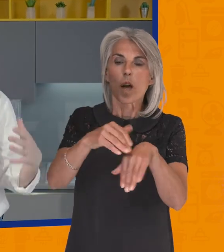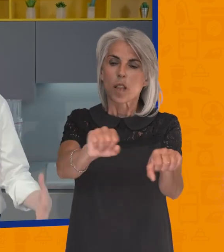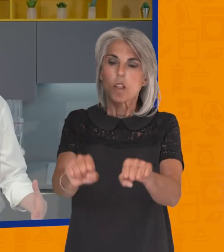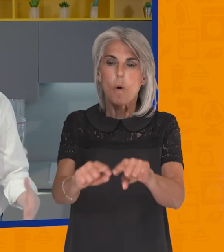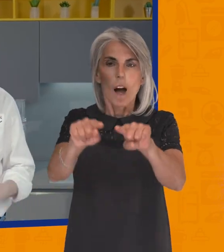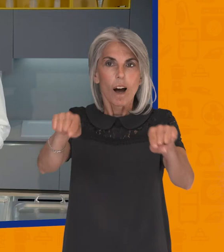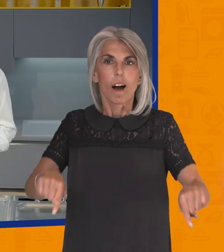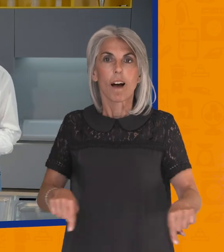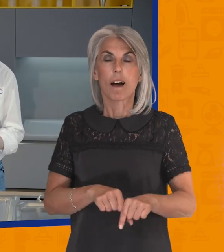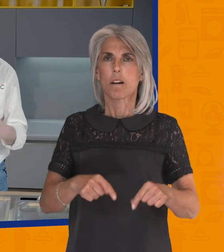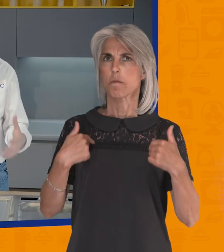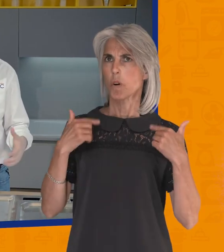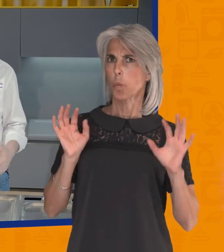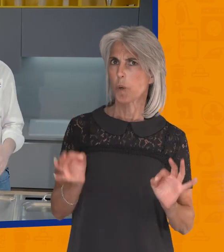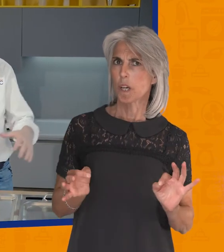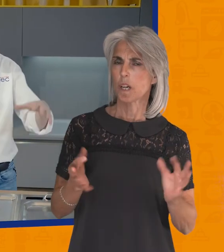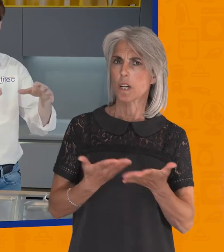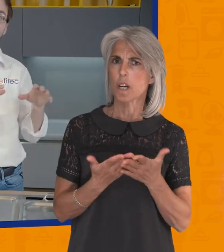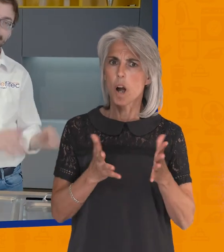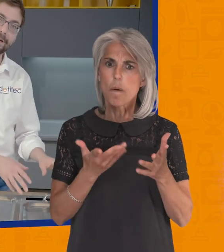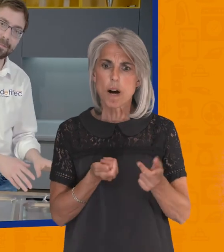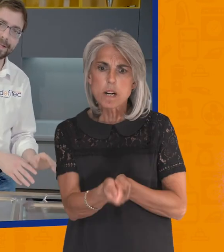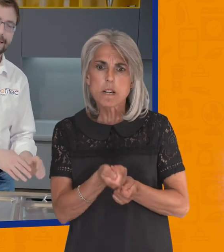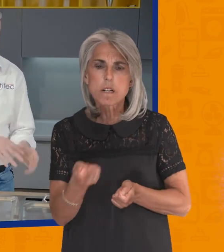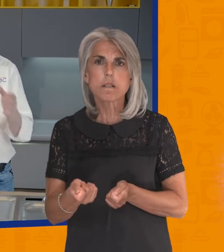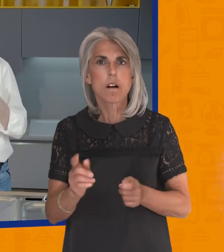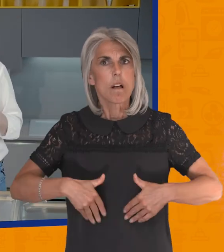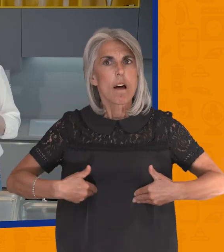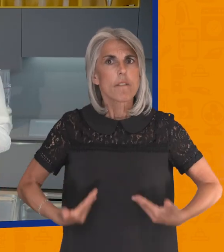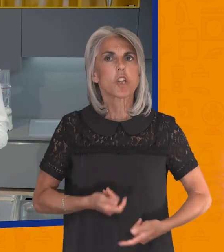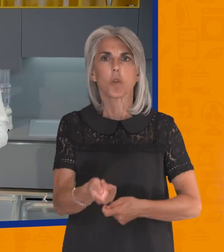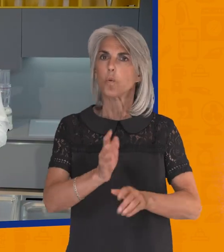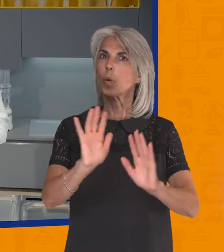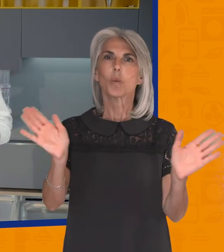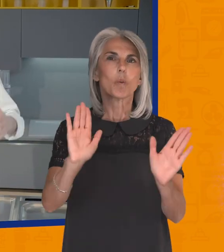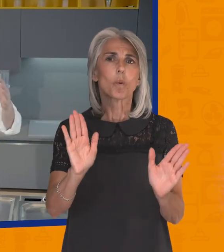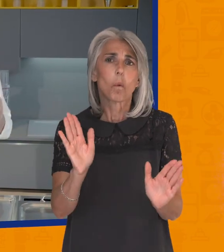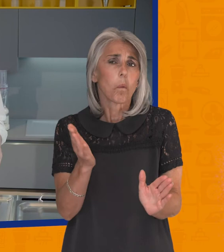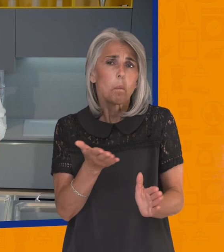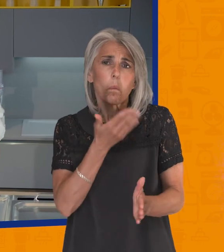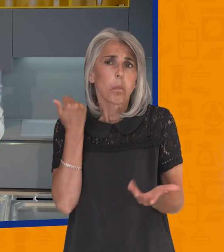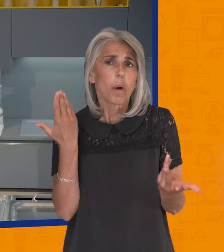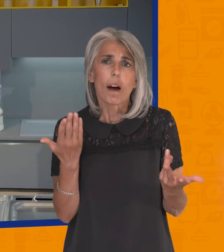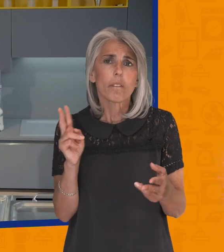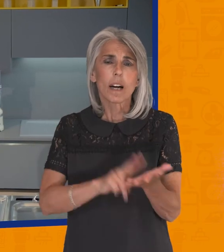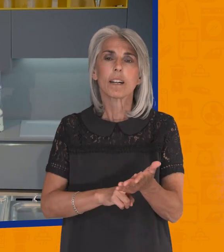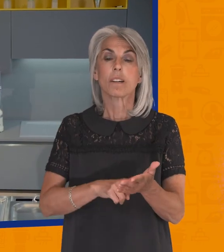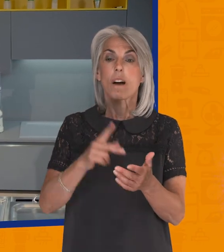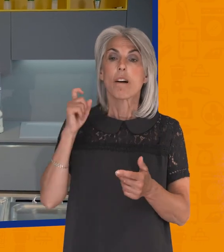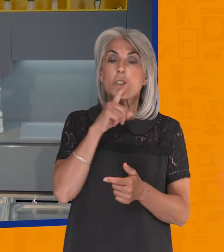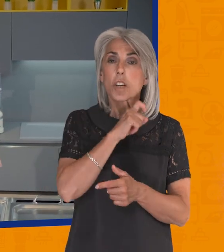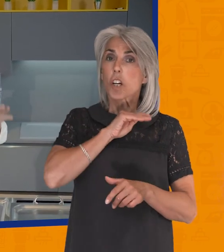du teppanyaki, car évidemment beaucoup de gens se disent oui, ça doit être réglé le teppanyaki, mais très fatigant à nettoyer. Eh bien pas du tout,